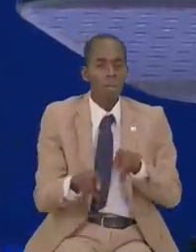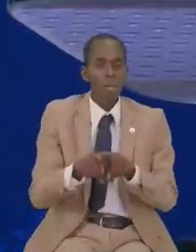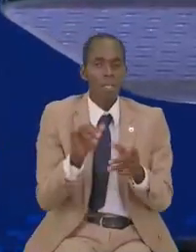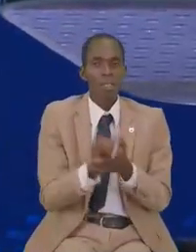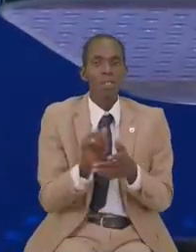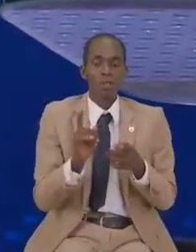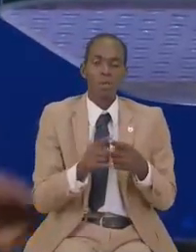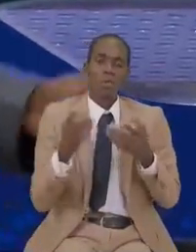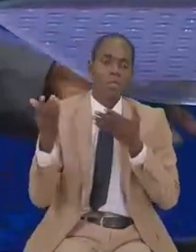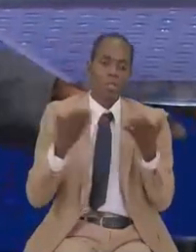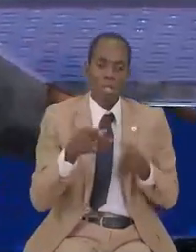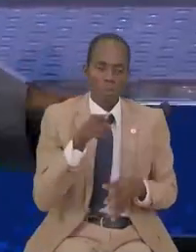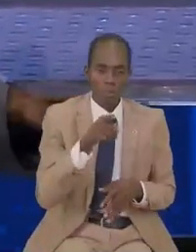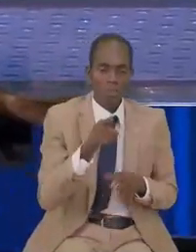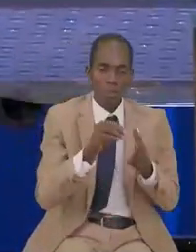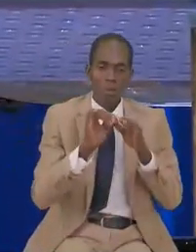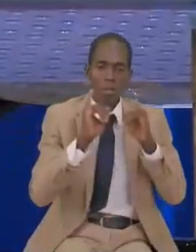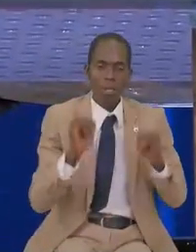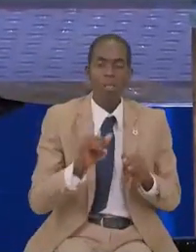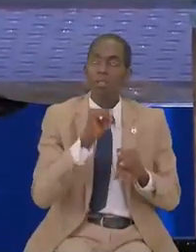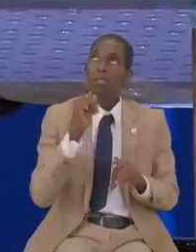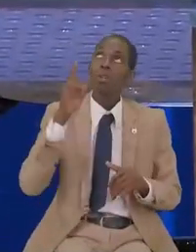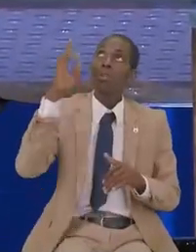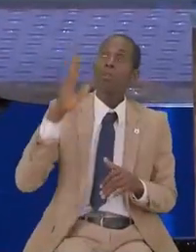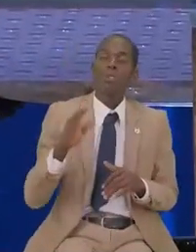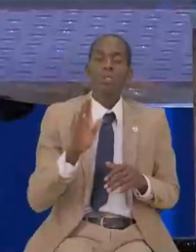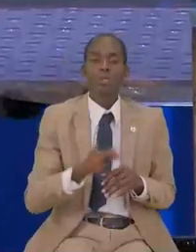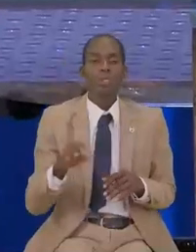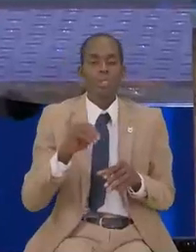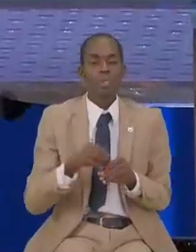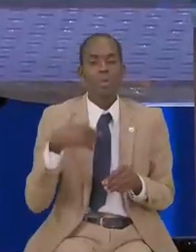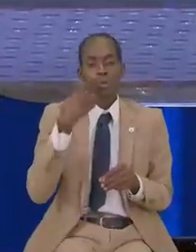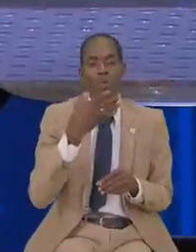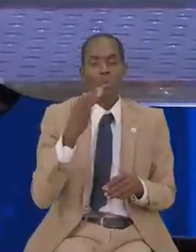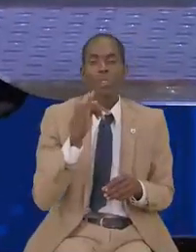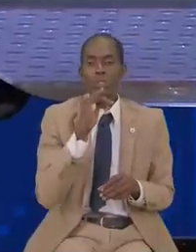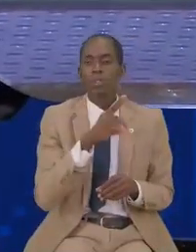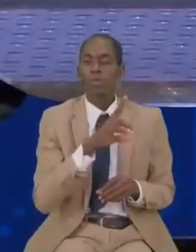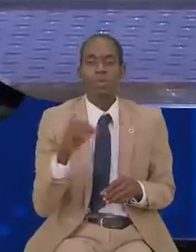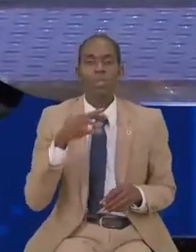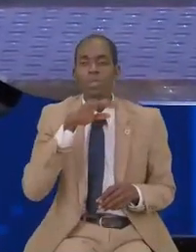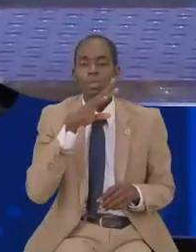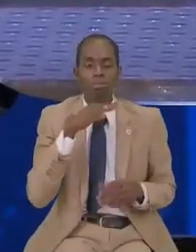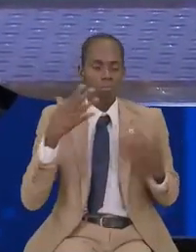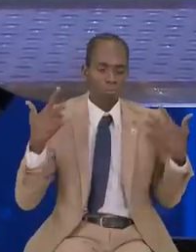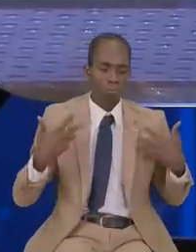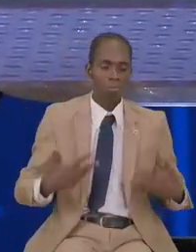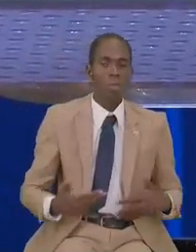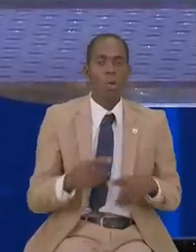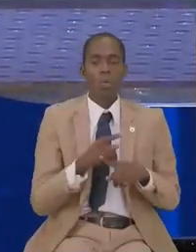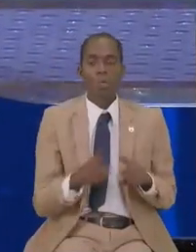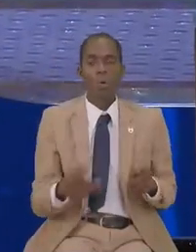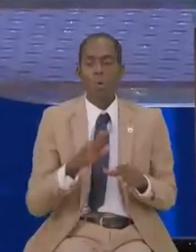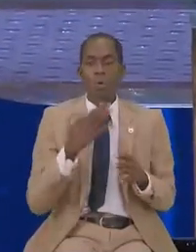au lieu de Dieu. De jeunes garçons sans défaut corporel, beaux de figure, doués de